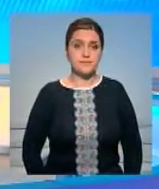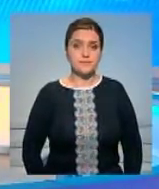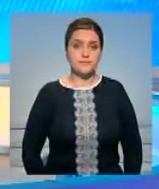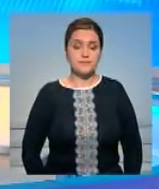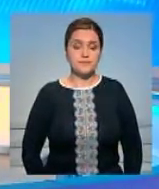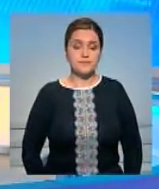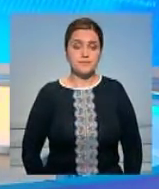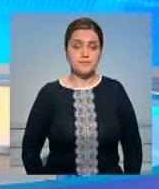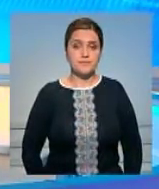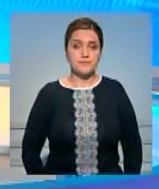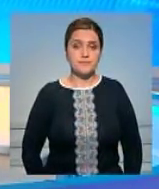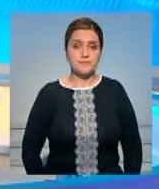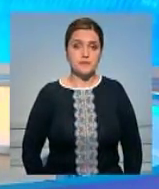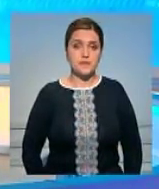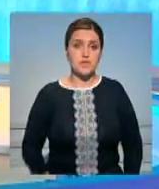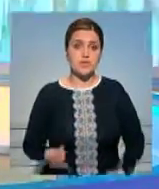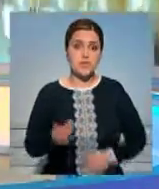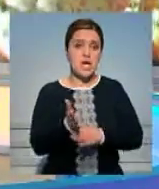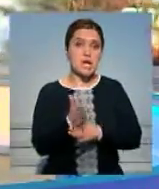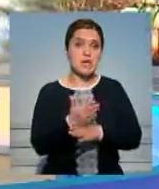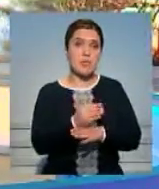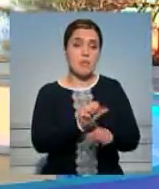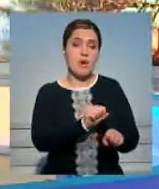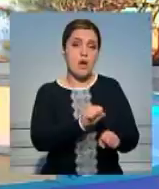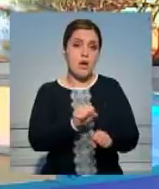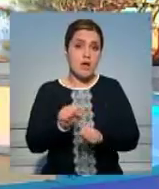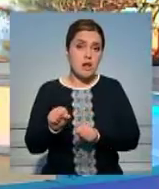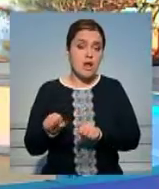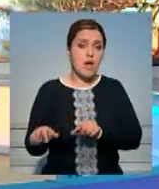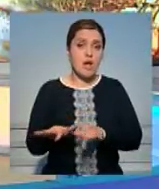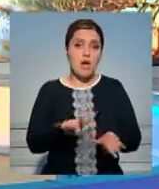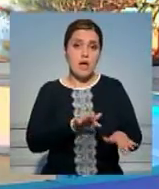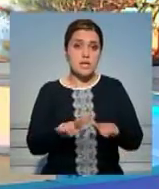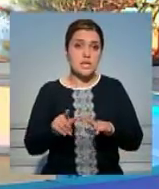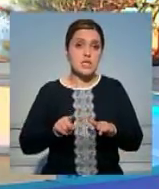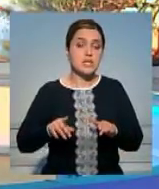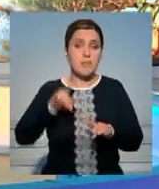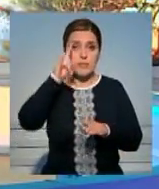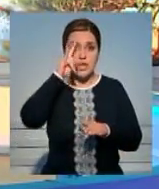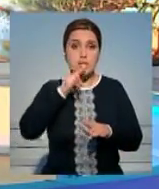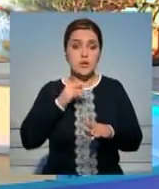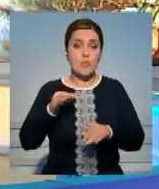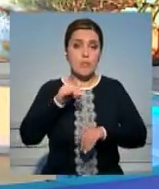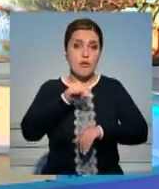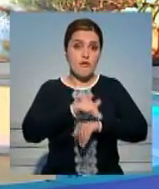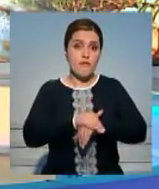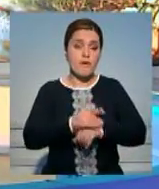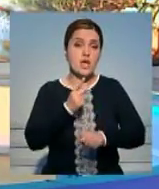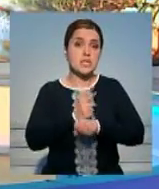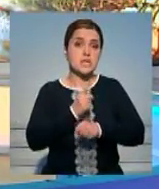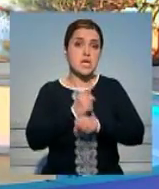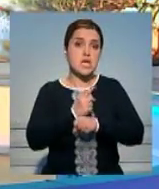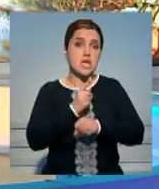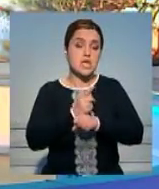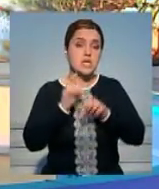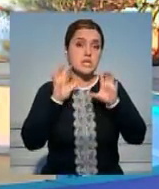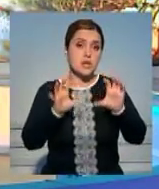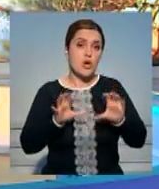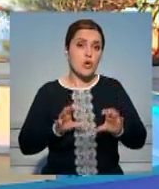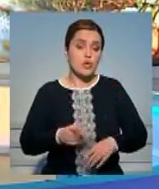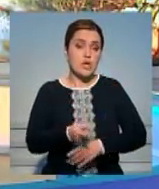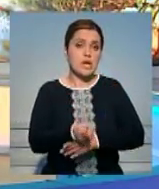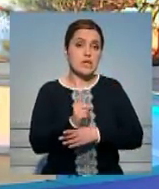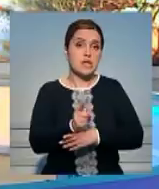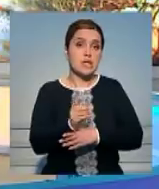С начала широкомасштабной рыбоохранной акции «Бекире-2018» в Западно-Казахстанской области выявили 15 фактов незаконной добычи рыбы. На реке